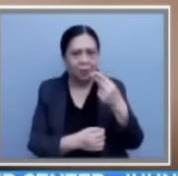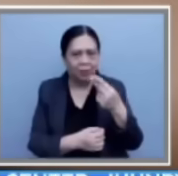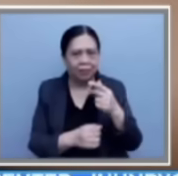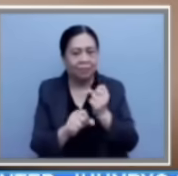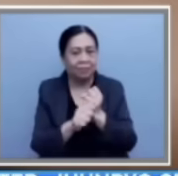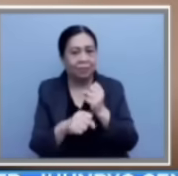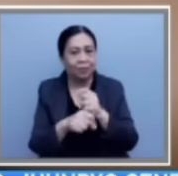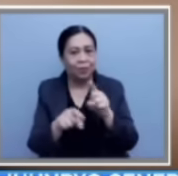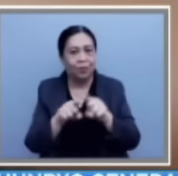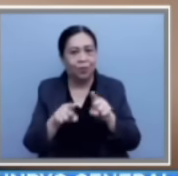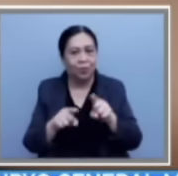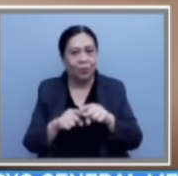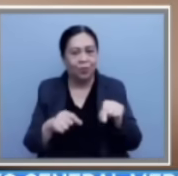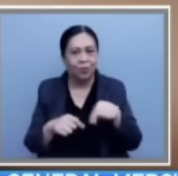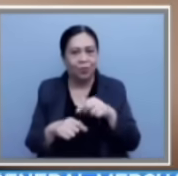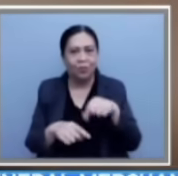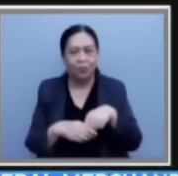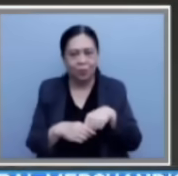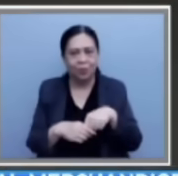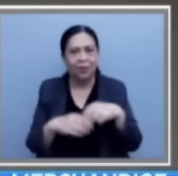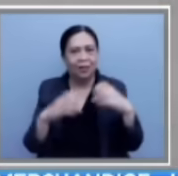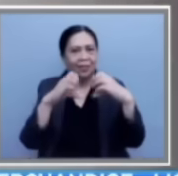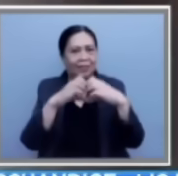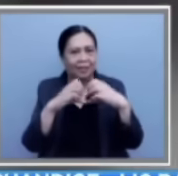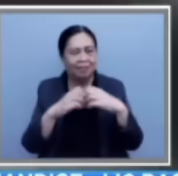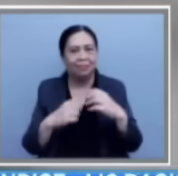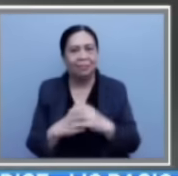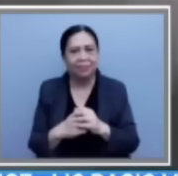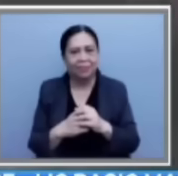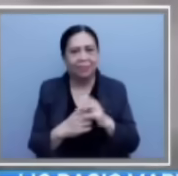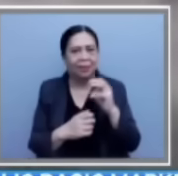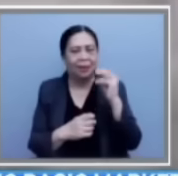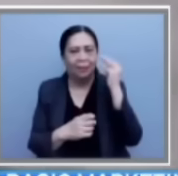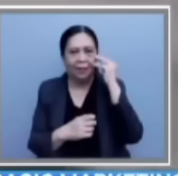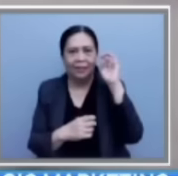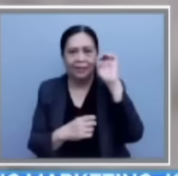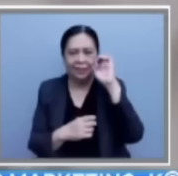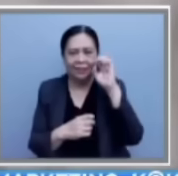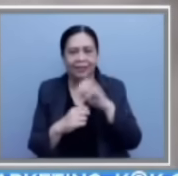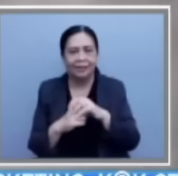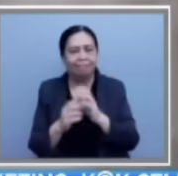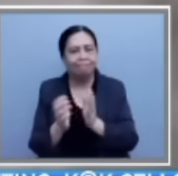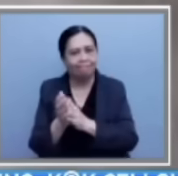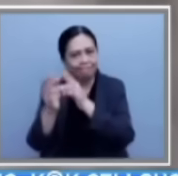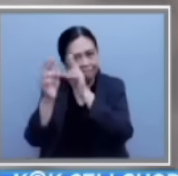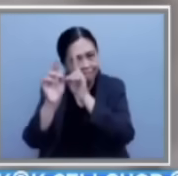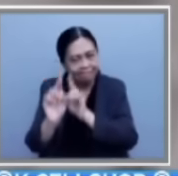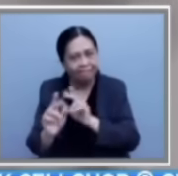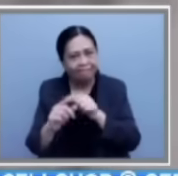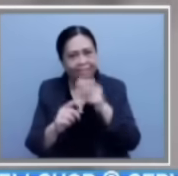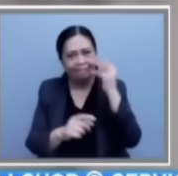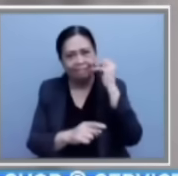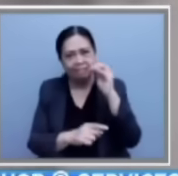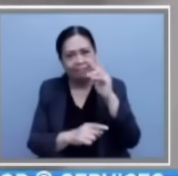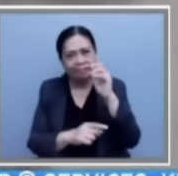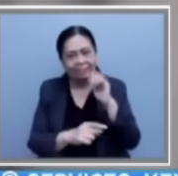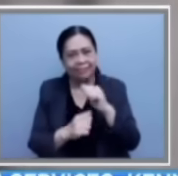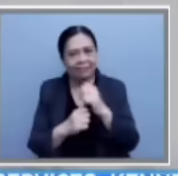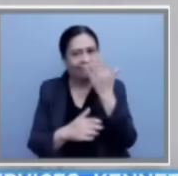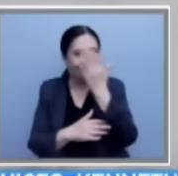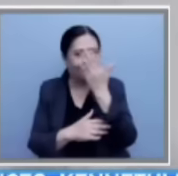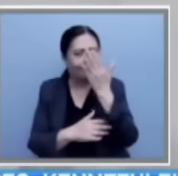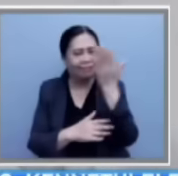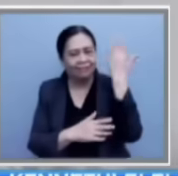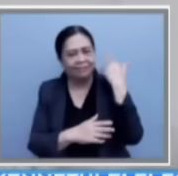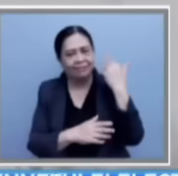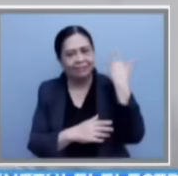art ang mga integrated news filler na sina na si Mike Enriquez bilang pagpupugay niya kay Sir Mike na pinapanood niya mula noong bata